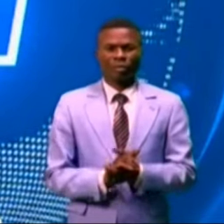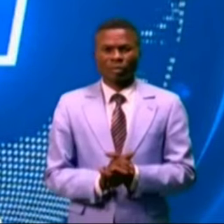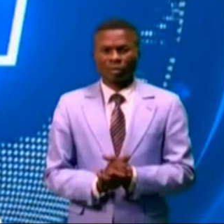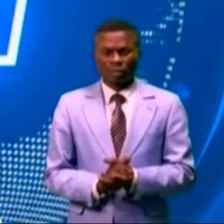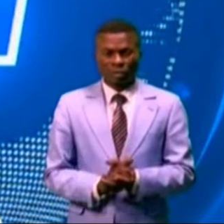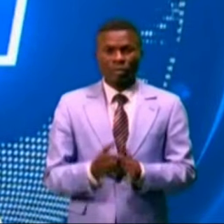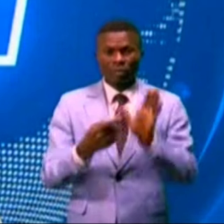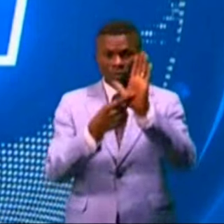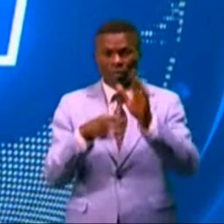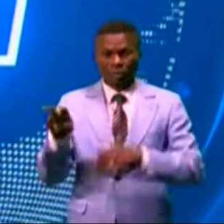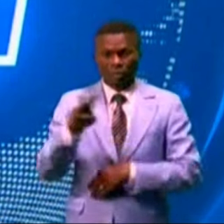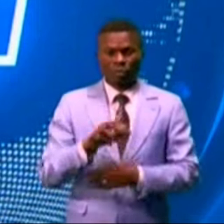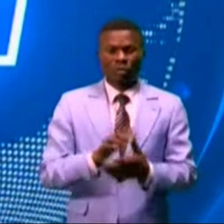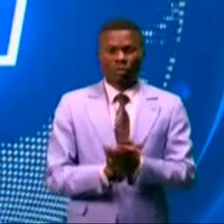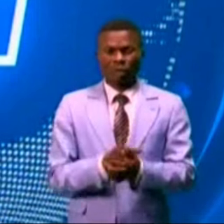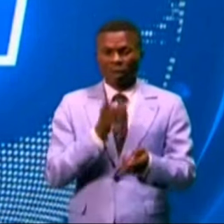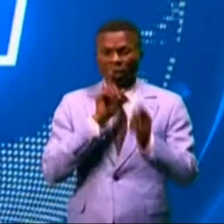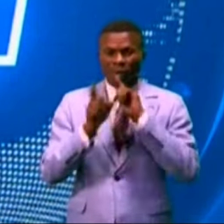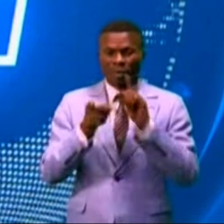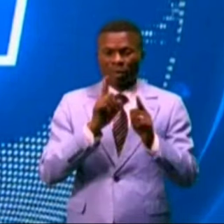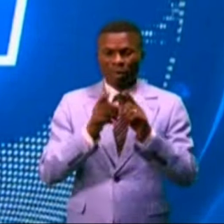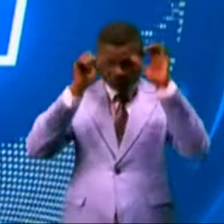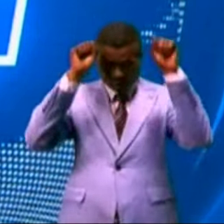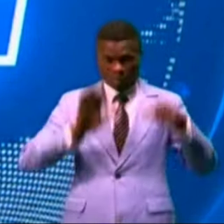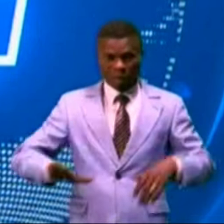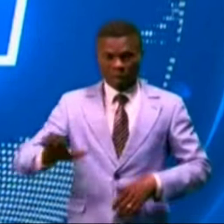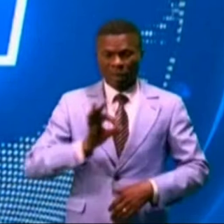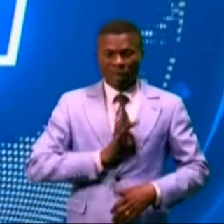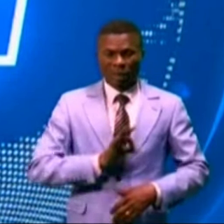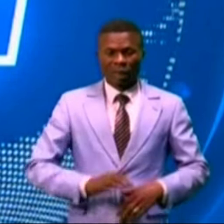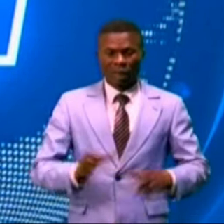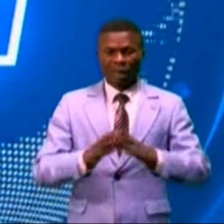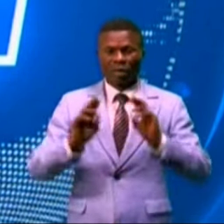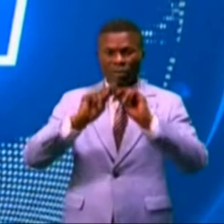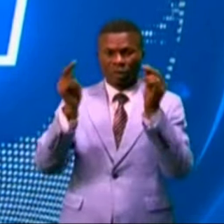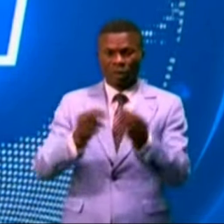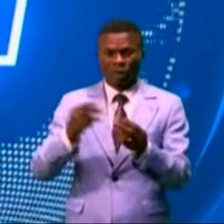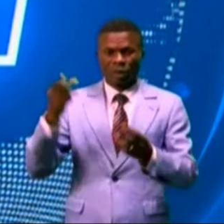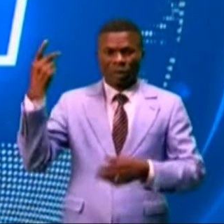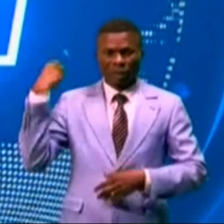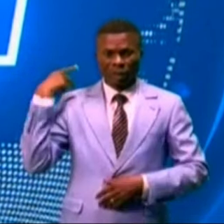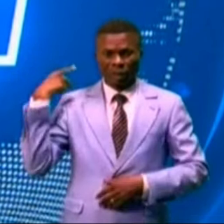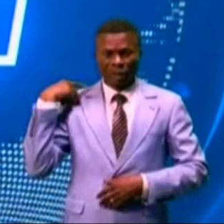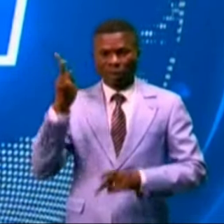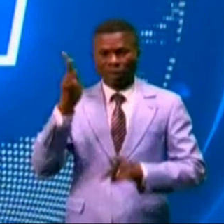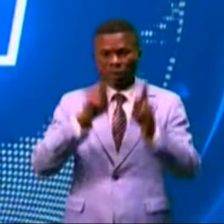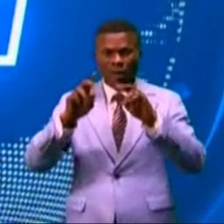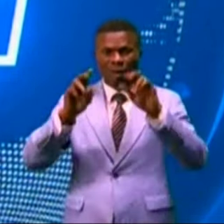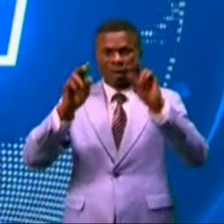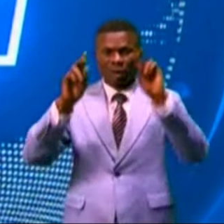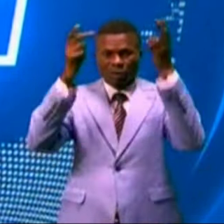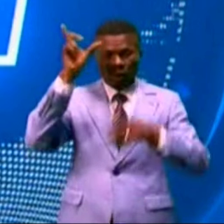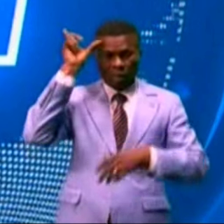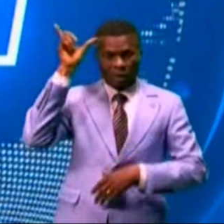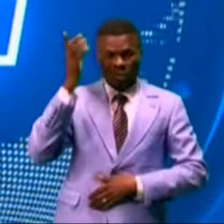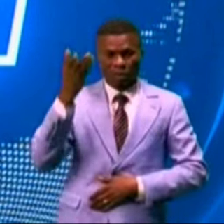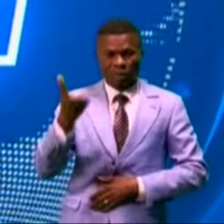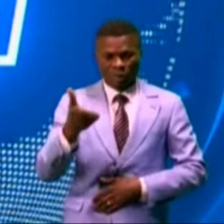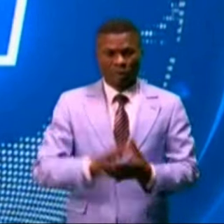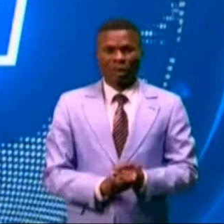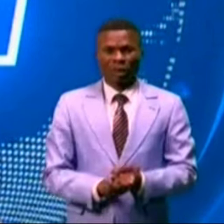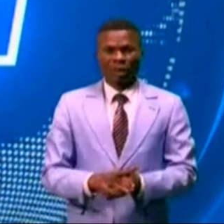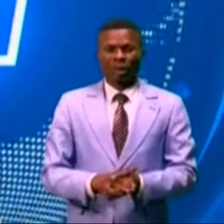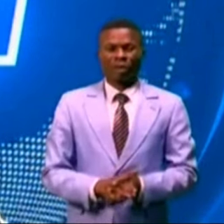Il a de suivre l'échange du président de la République avec différentes couches de la population de Lubumbashi dans la province